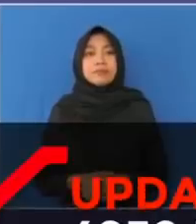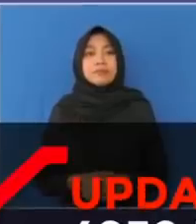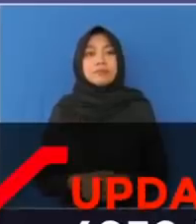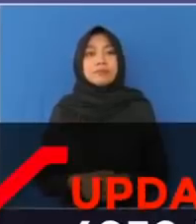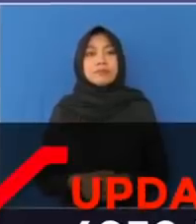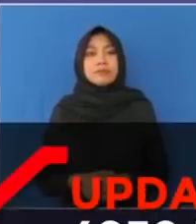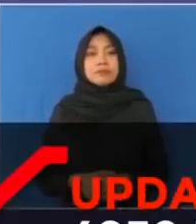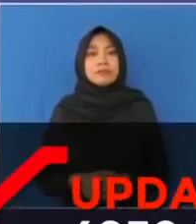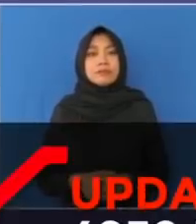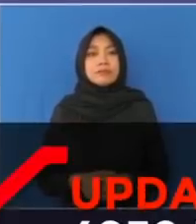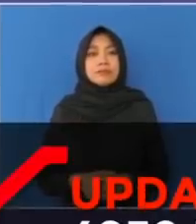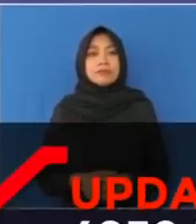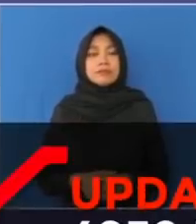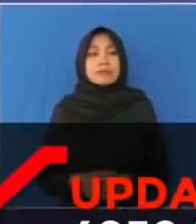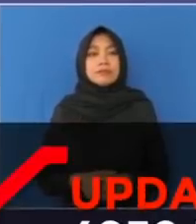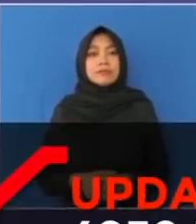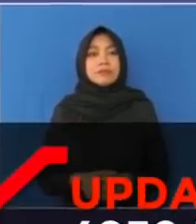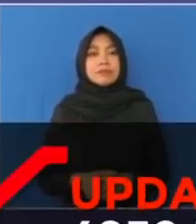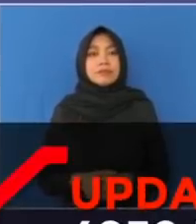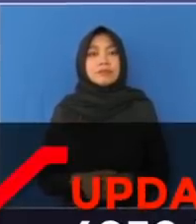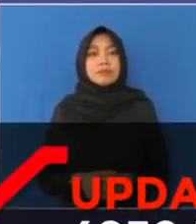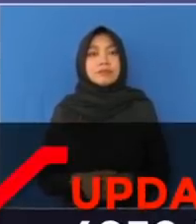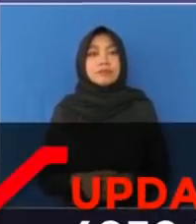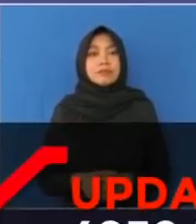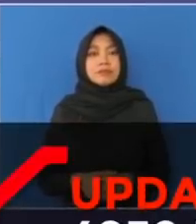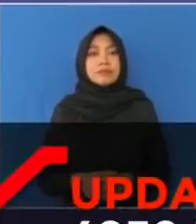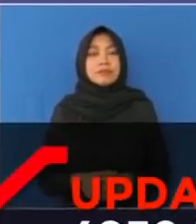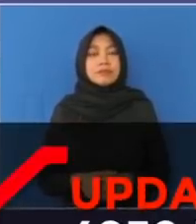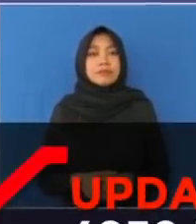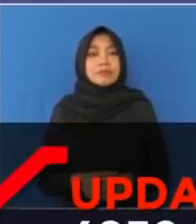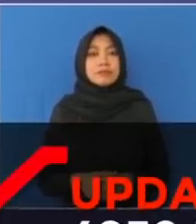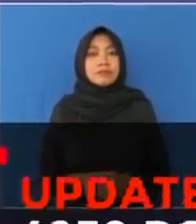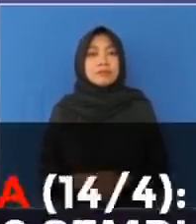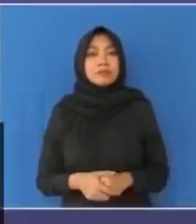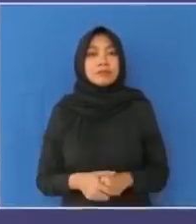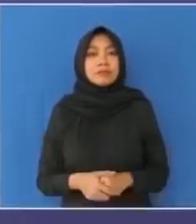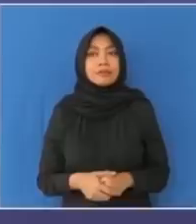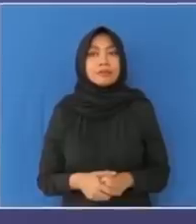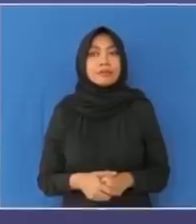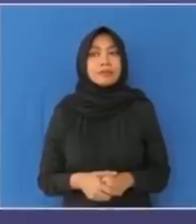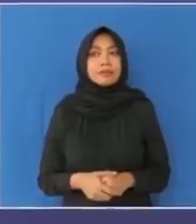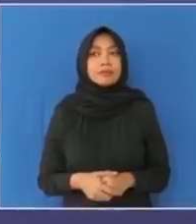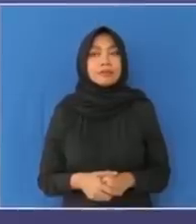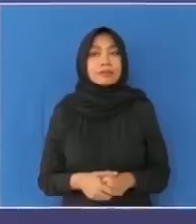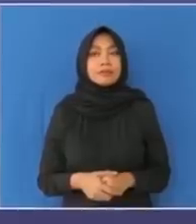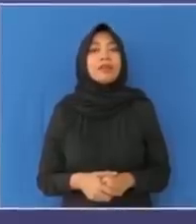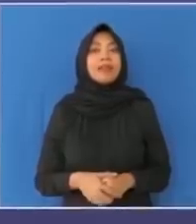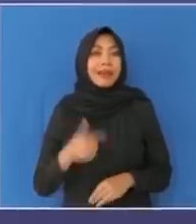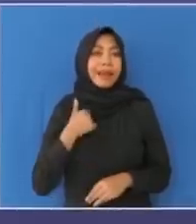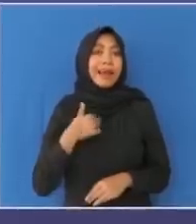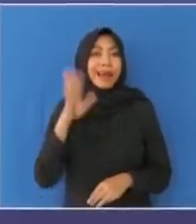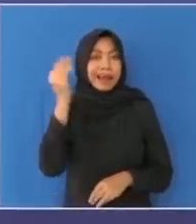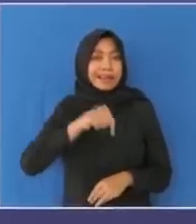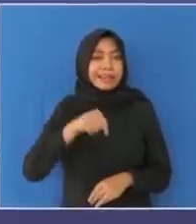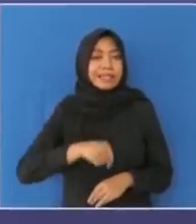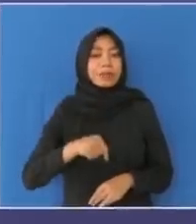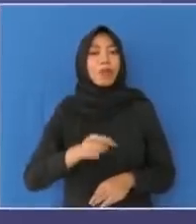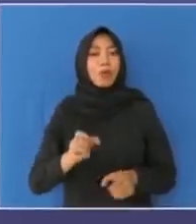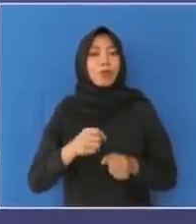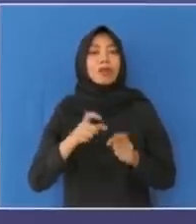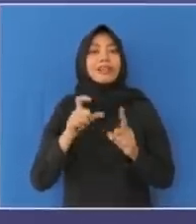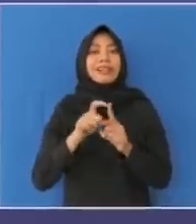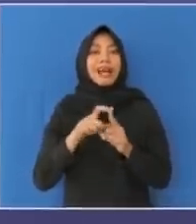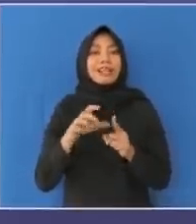Halo saudara-saudara Oleh karena itu pada hari ini akan saya sampaikan update data